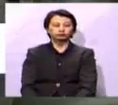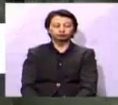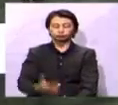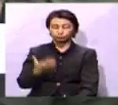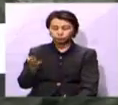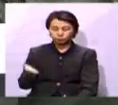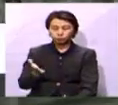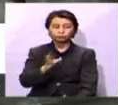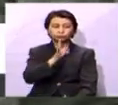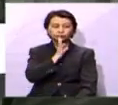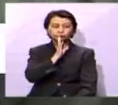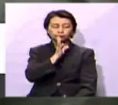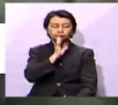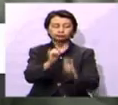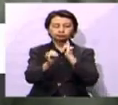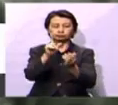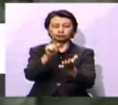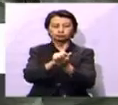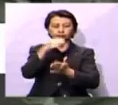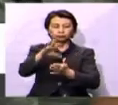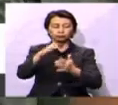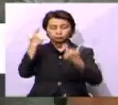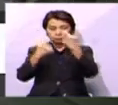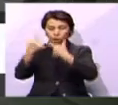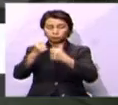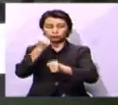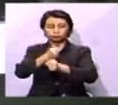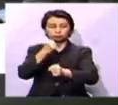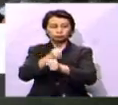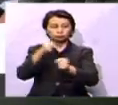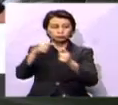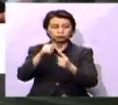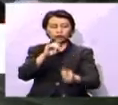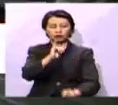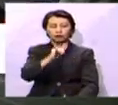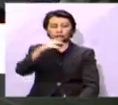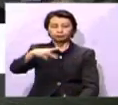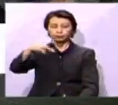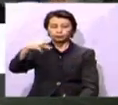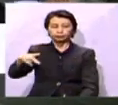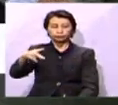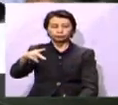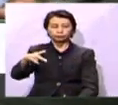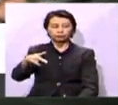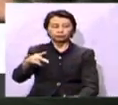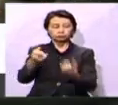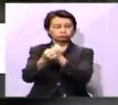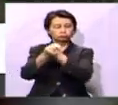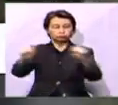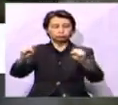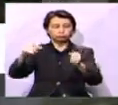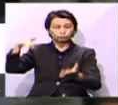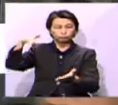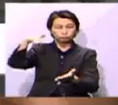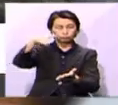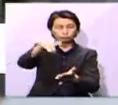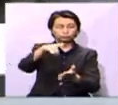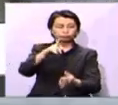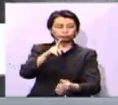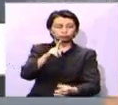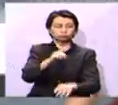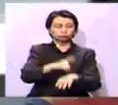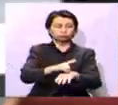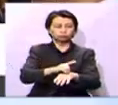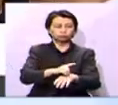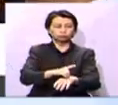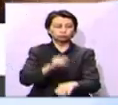Beliau berkata demikian dalam sidang media selepas membuat lawatan kerja ke IPP dan tinjauan kesiapsiagaan pesawat TUDM di Pangkalan